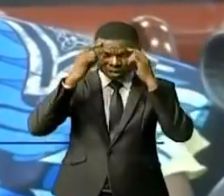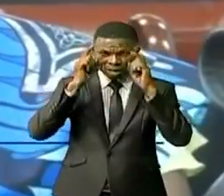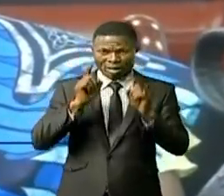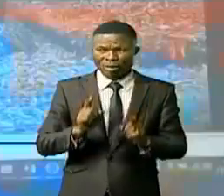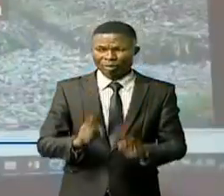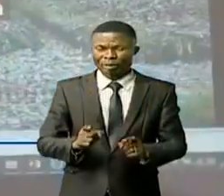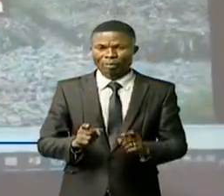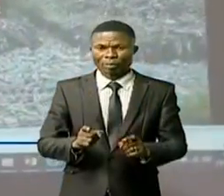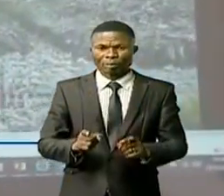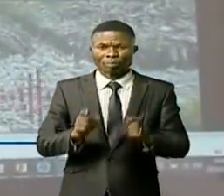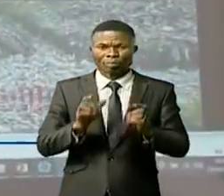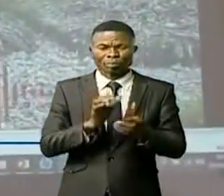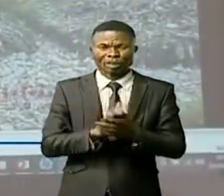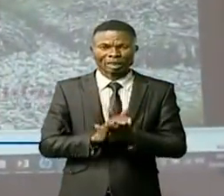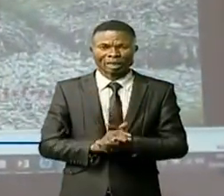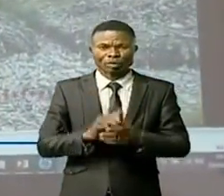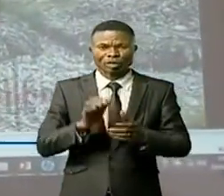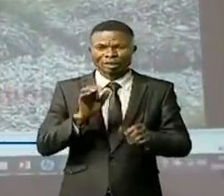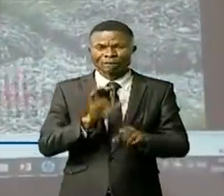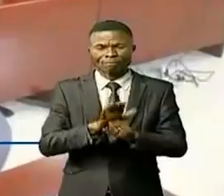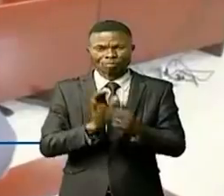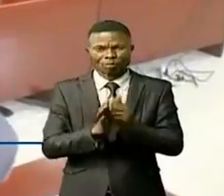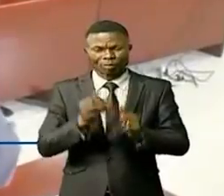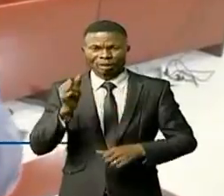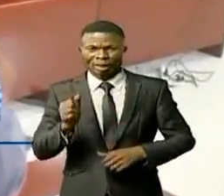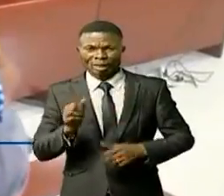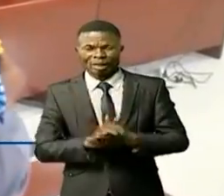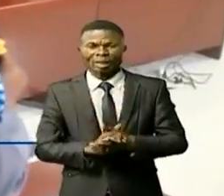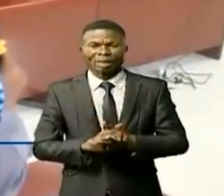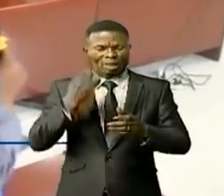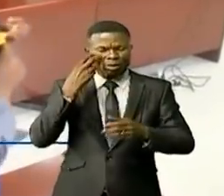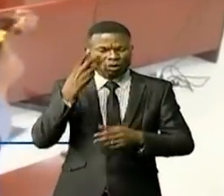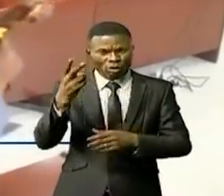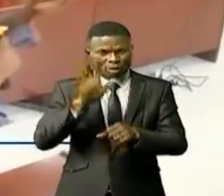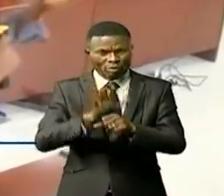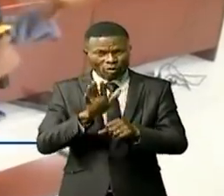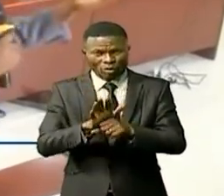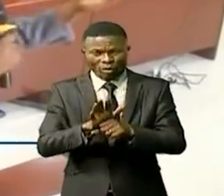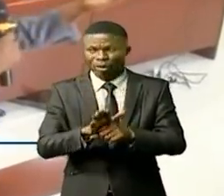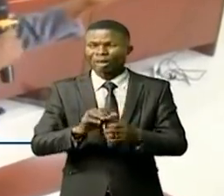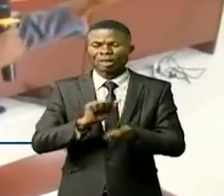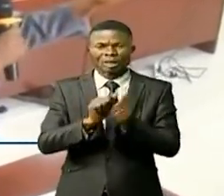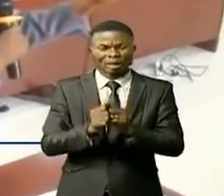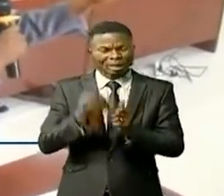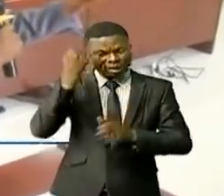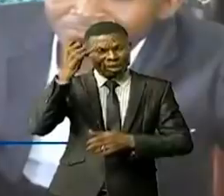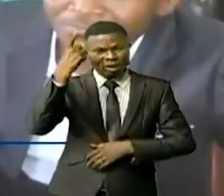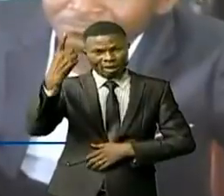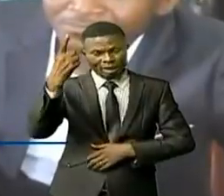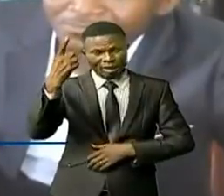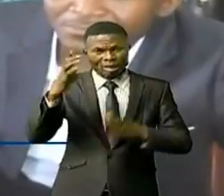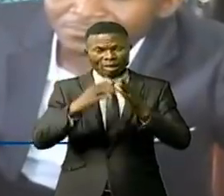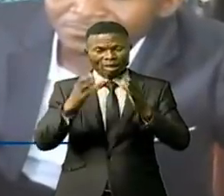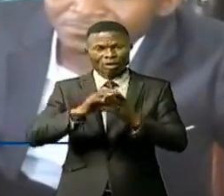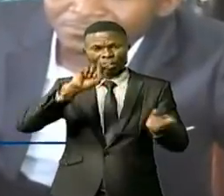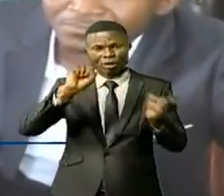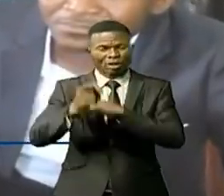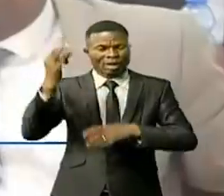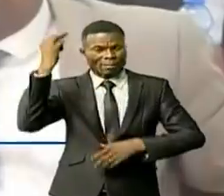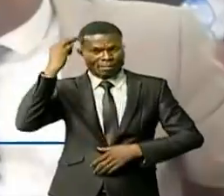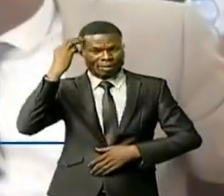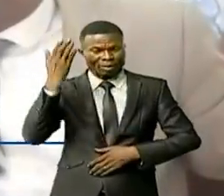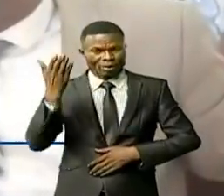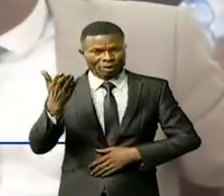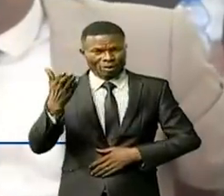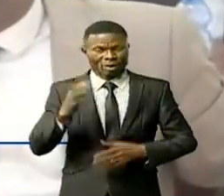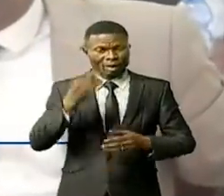faire du problème de l'environnement leur affaire, en regardant tous dans la même direction avec le changement de mentalité. Le